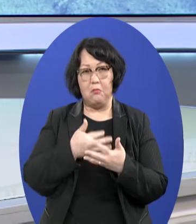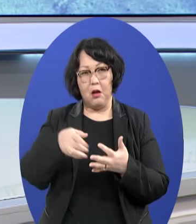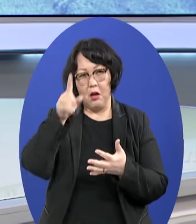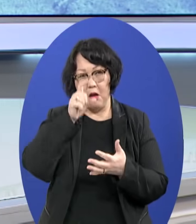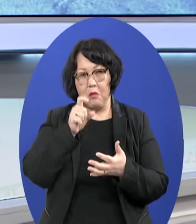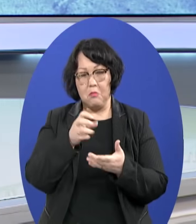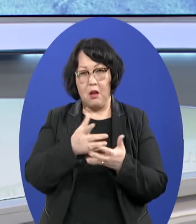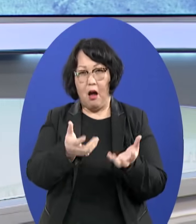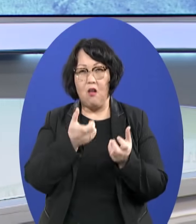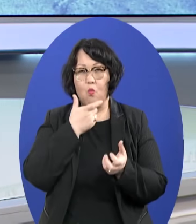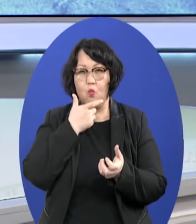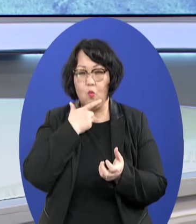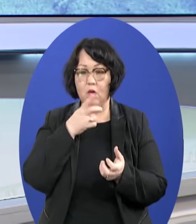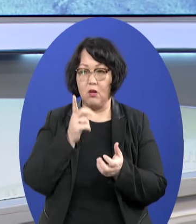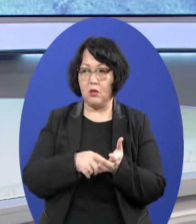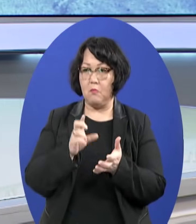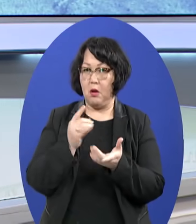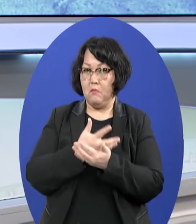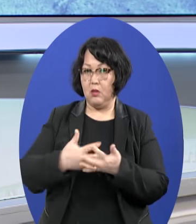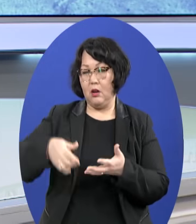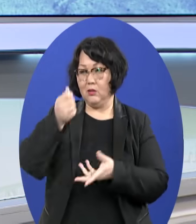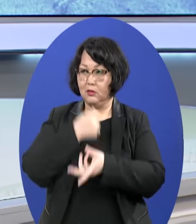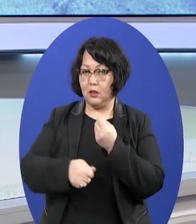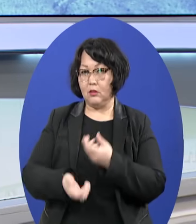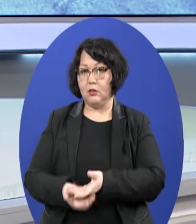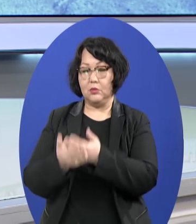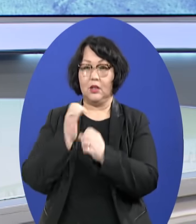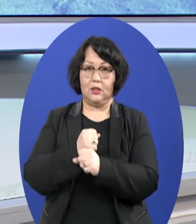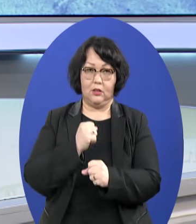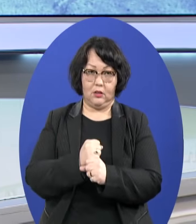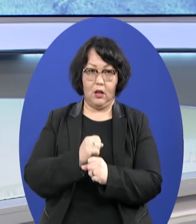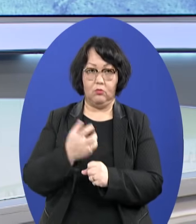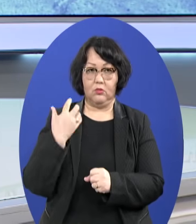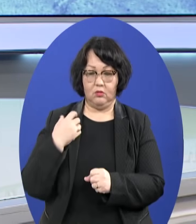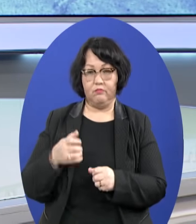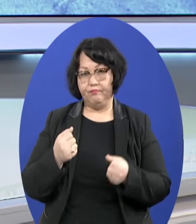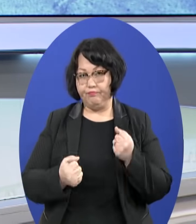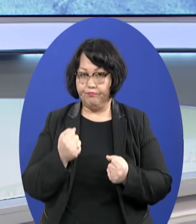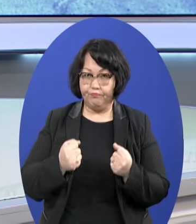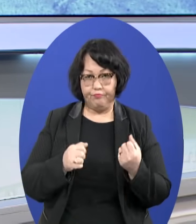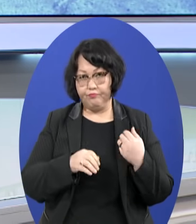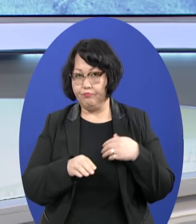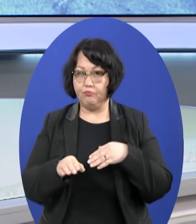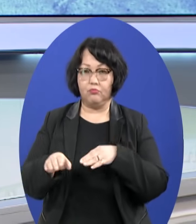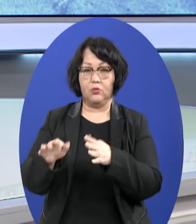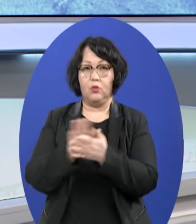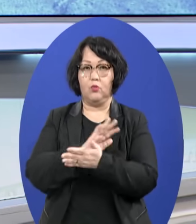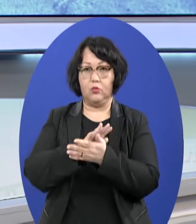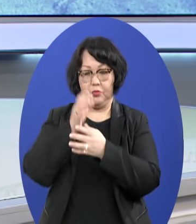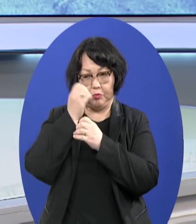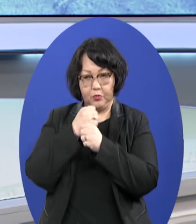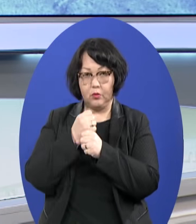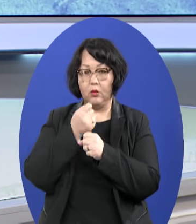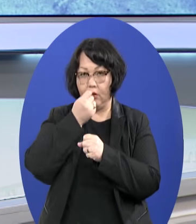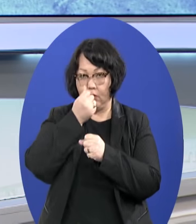холбоотон судалгаа авч тэдэнд хэрэгцээтэй бараа бүтээгдэхүүний худалдаж ажлын хэсэг өнөөдөр замдаа гарлаа. Тэд халдвар хамгаалалт баримтлан төрөвжилсэн онцлуурт хамрагдаж